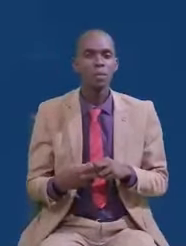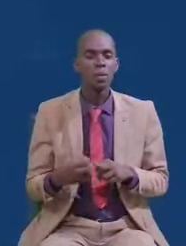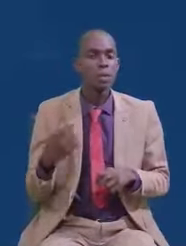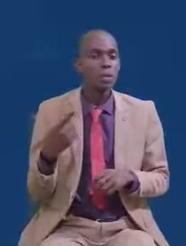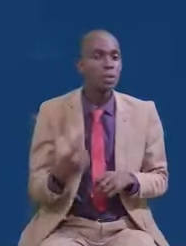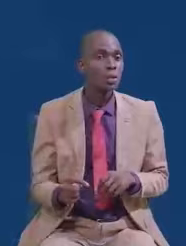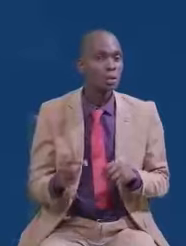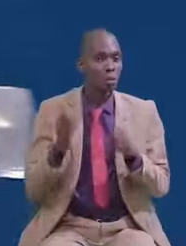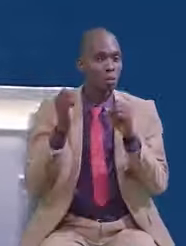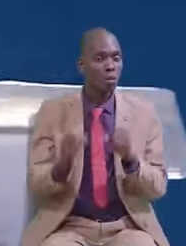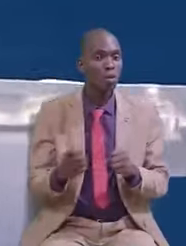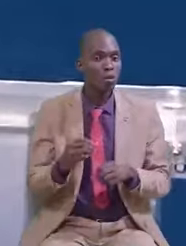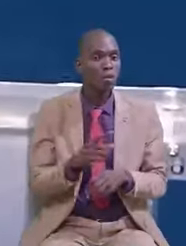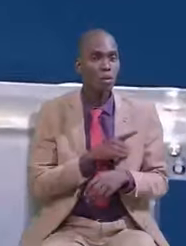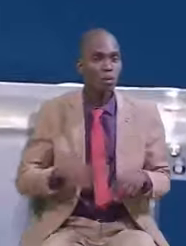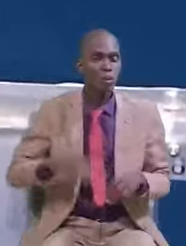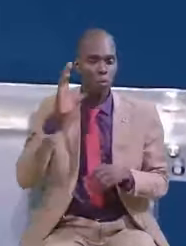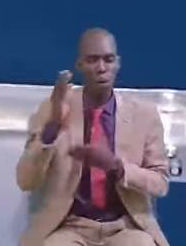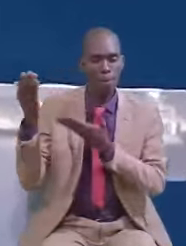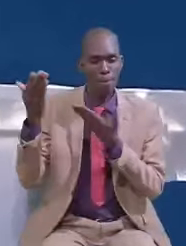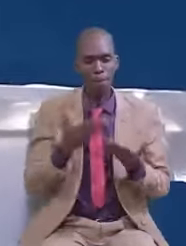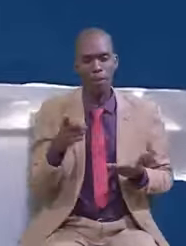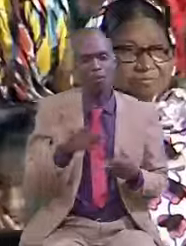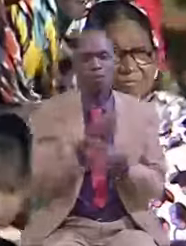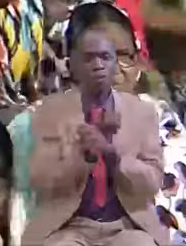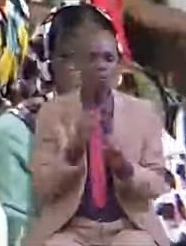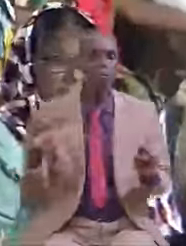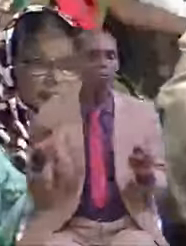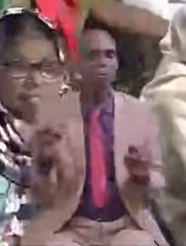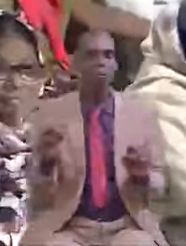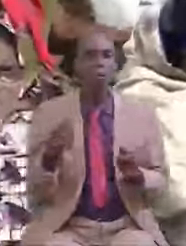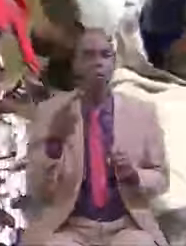Le bras du Seigneur vous donnera la rédemption.